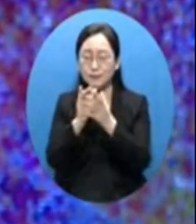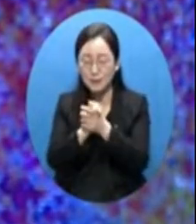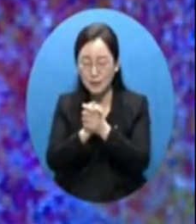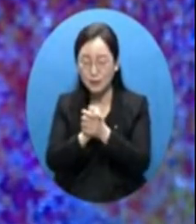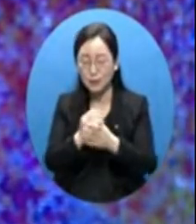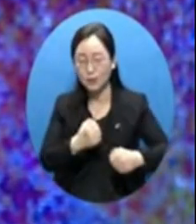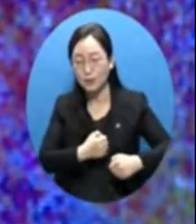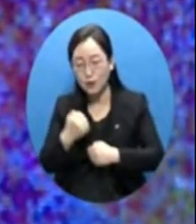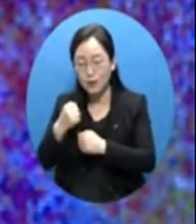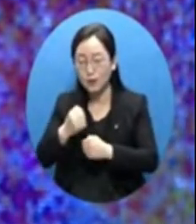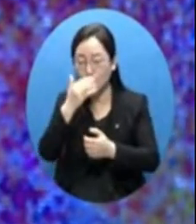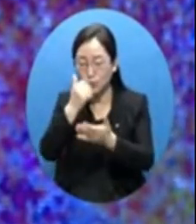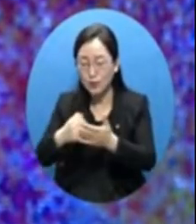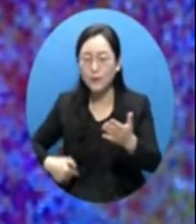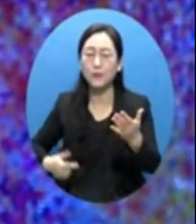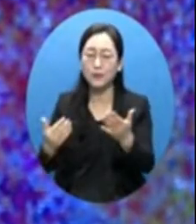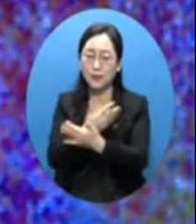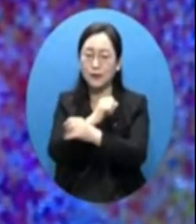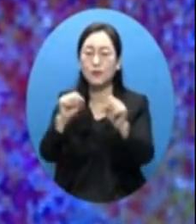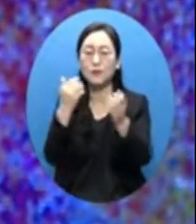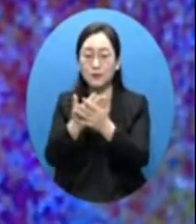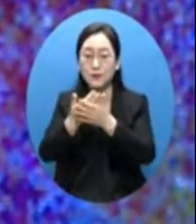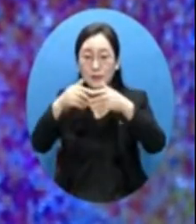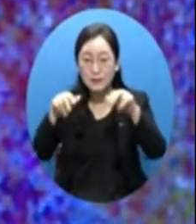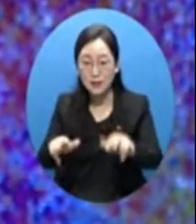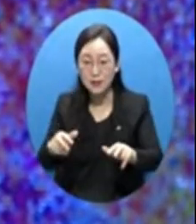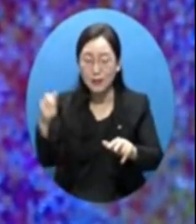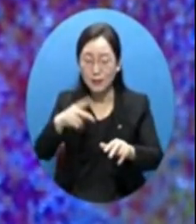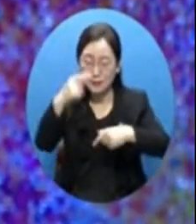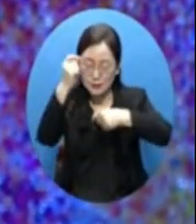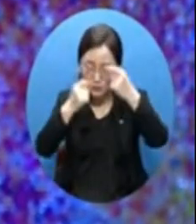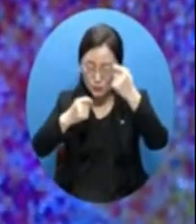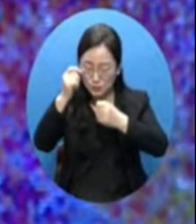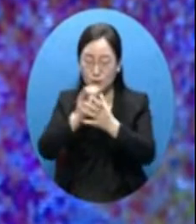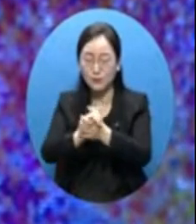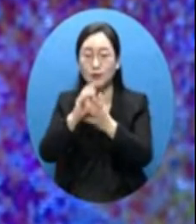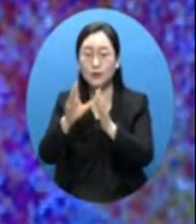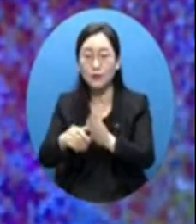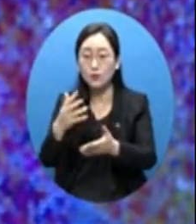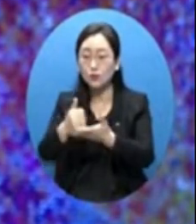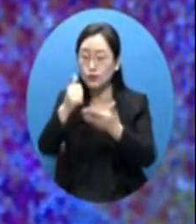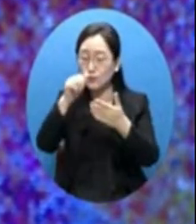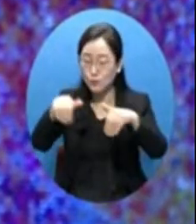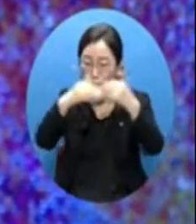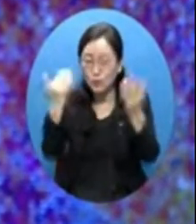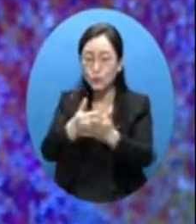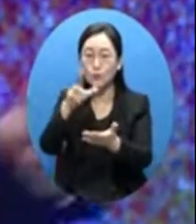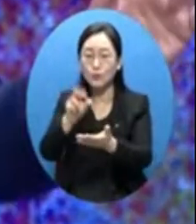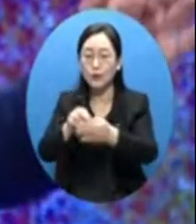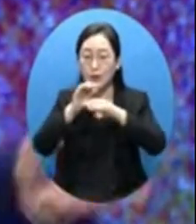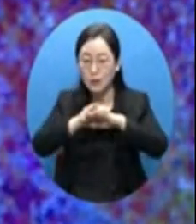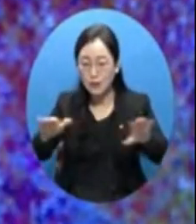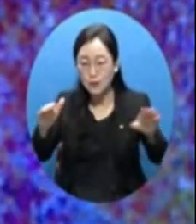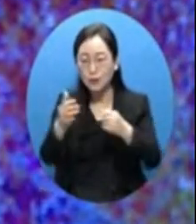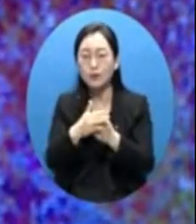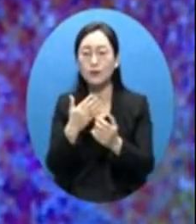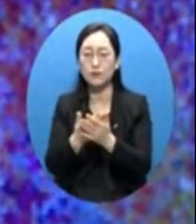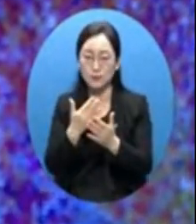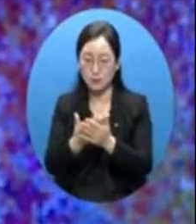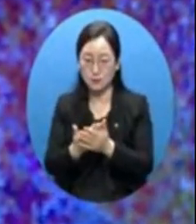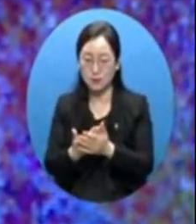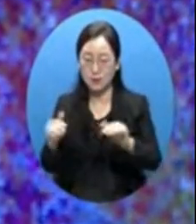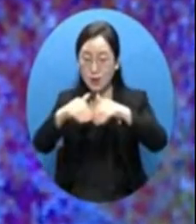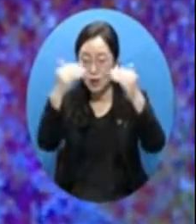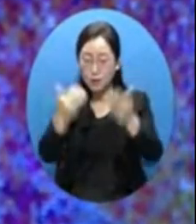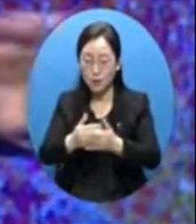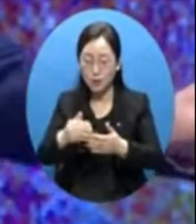죄를 회개하오니 용서하여 주어서 이제 우리가 다시 눈물로 기도할 때 주님이여 이 모든 문제가 다 해결되게 하여 주옵소서. 모든